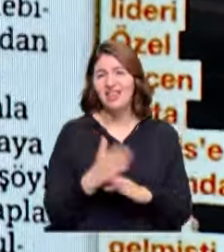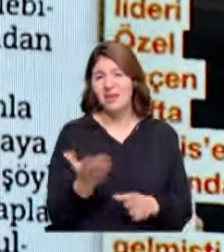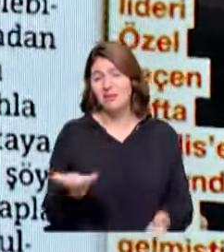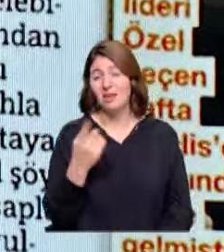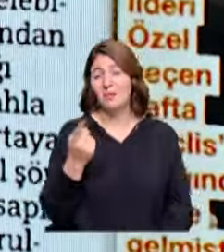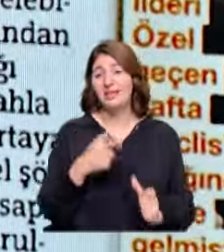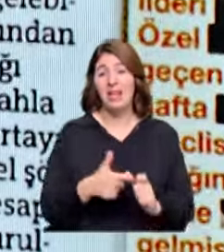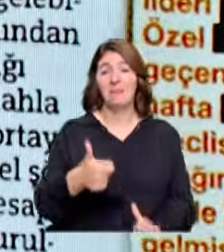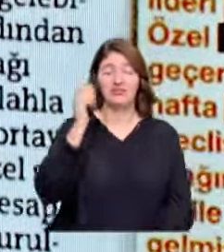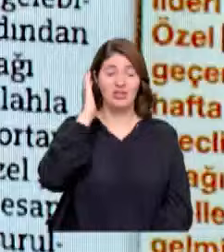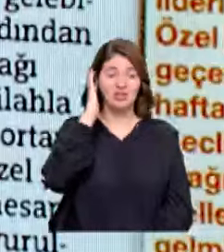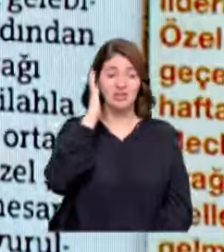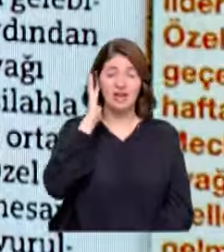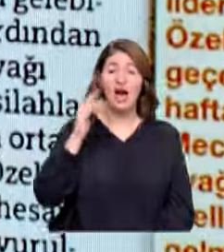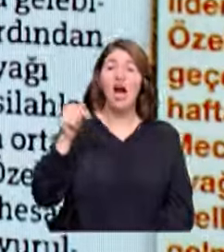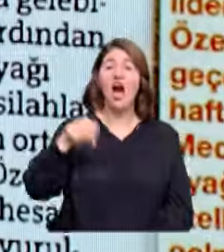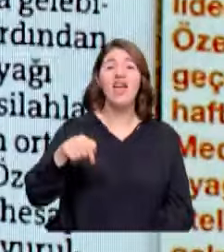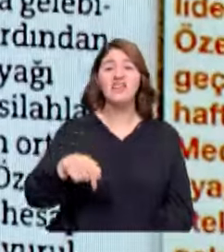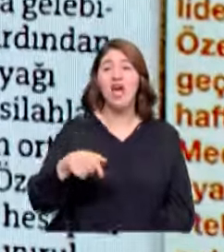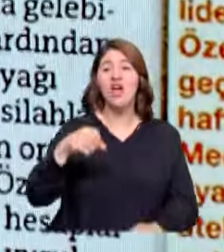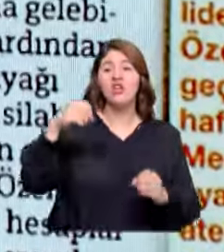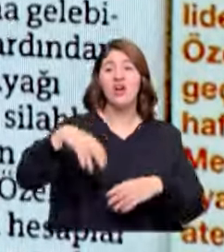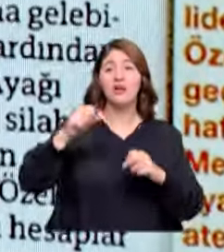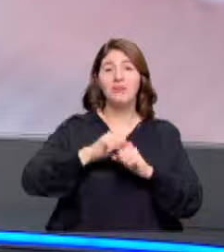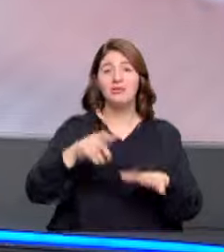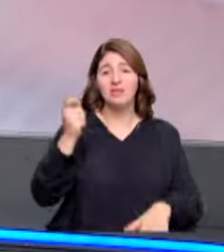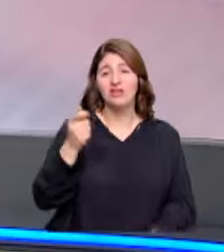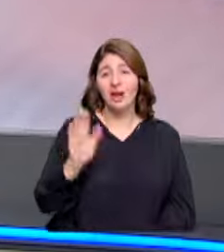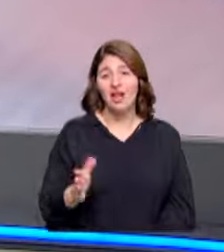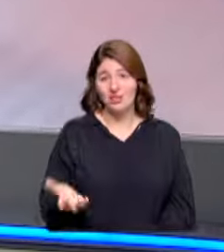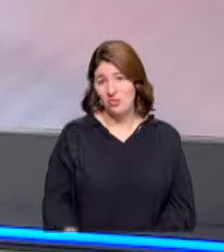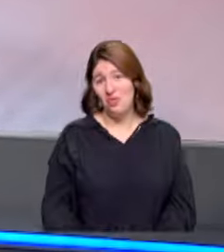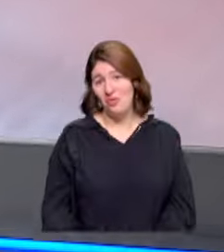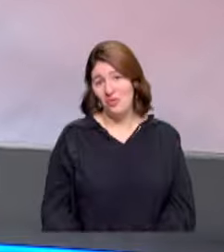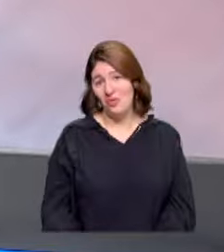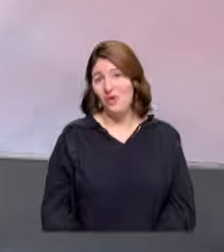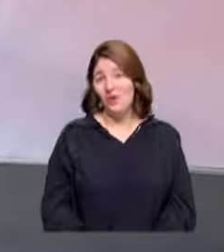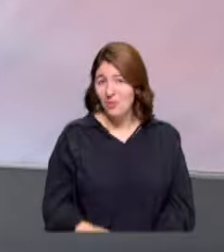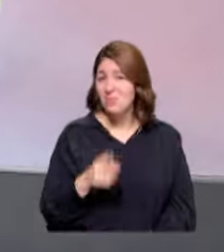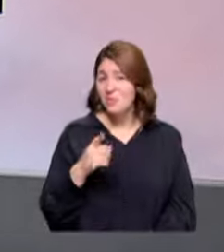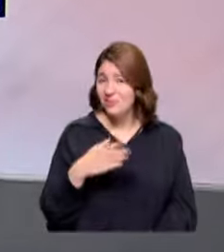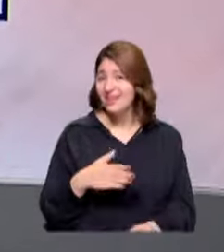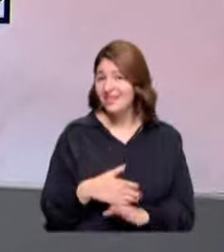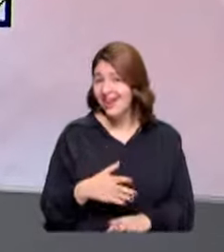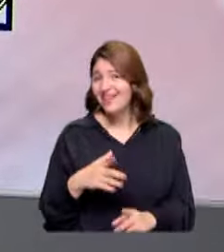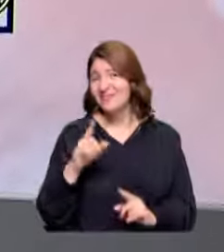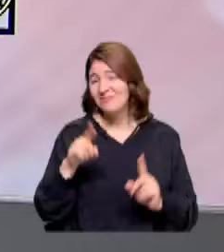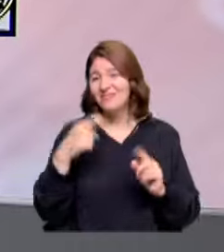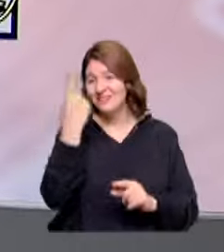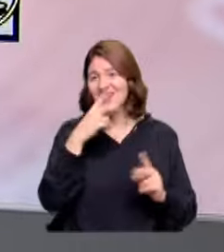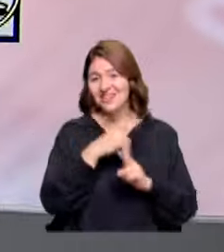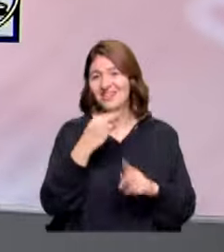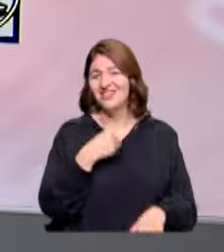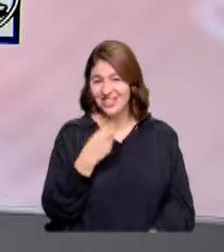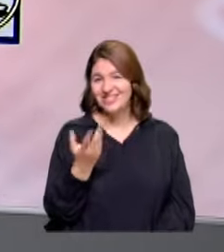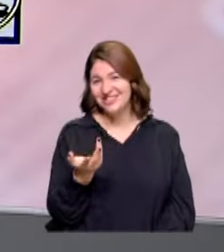mesela bir genel başkan ayağının röntgenini paylaşmak durumunda kalıyor? Bu da gerçi bazen de yüzümüzü